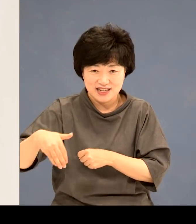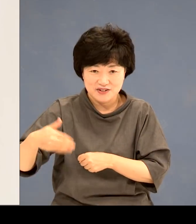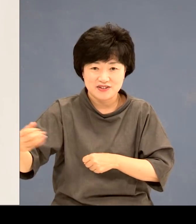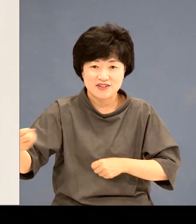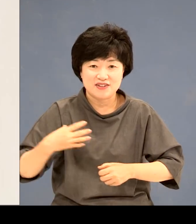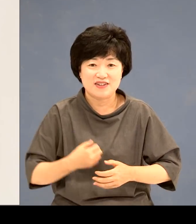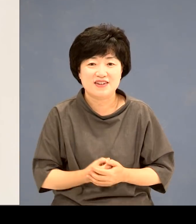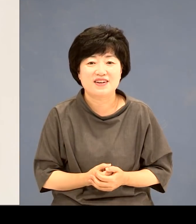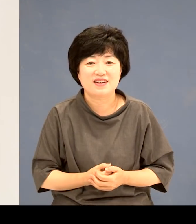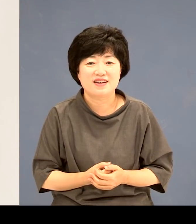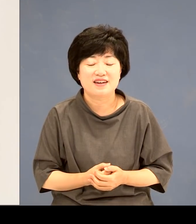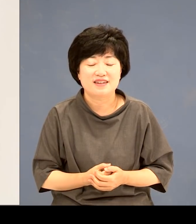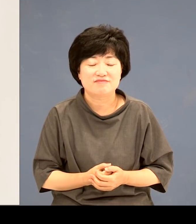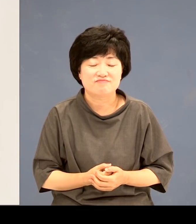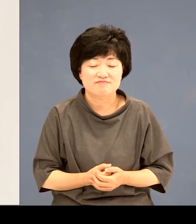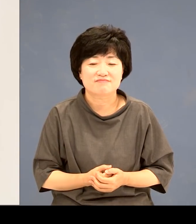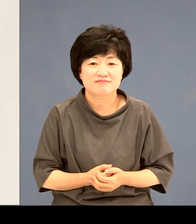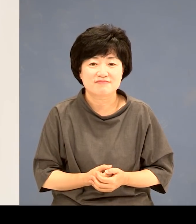구입을 하세요.